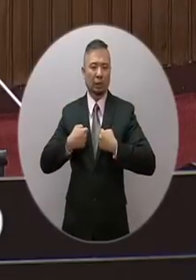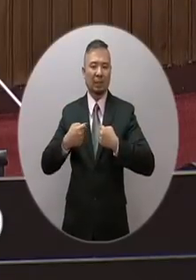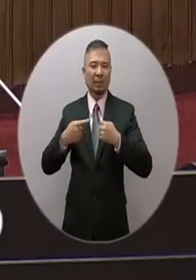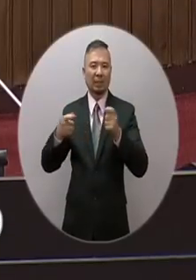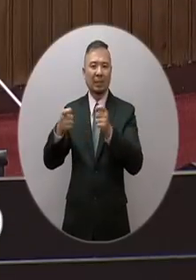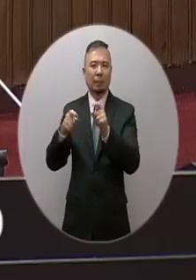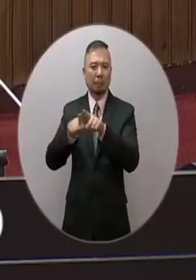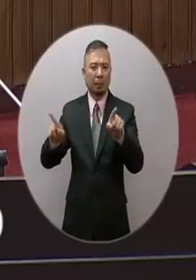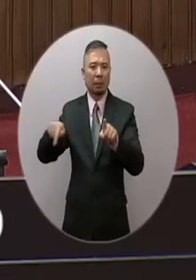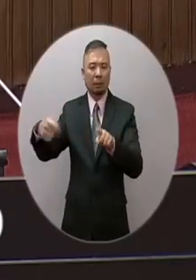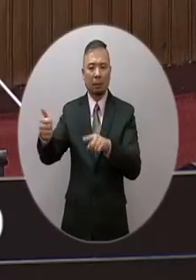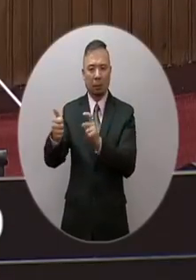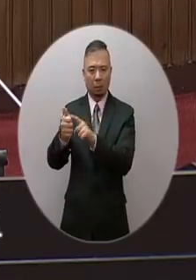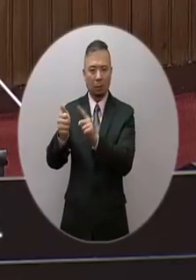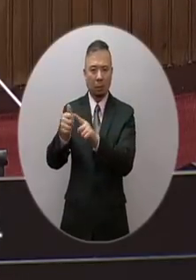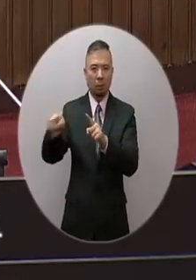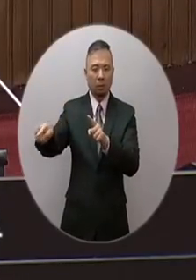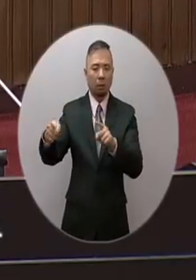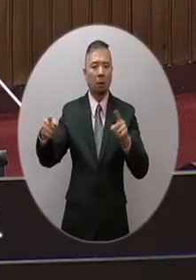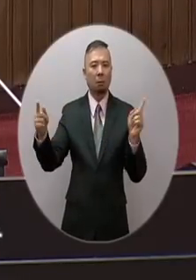和平对谈的曙光。